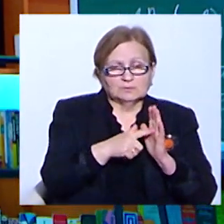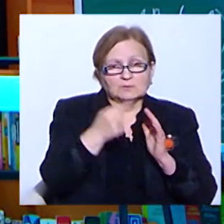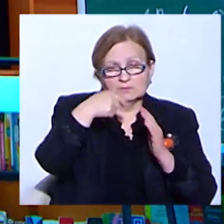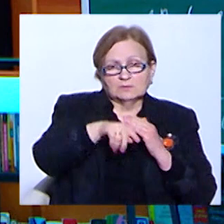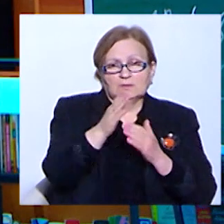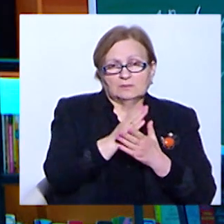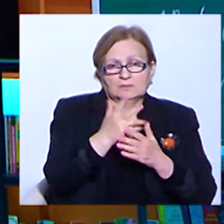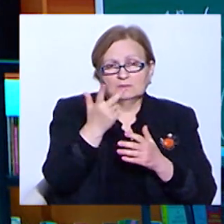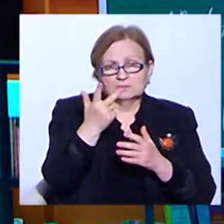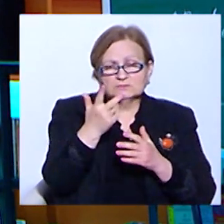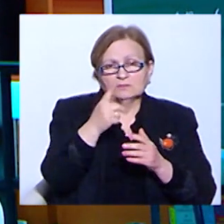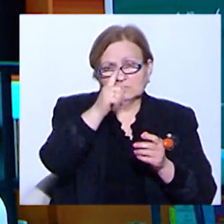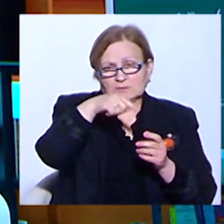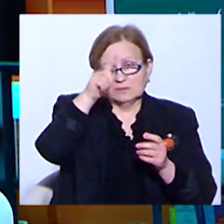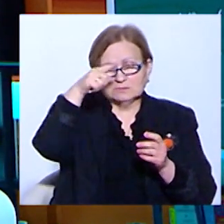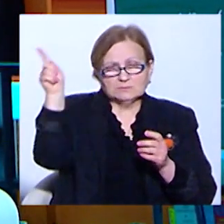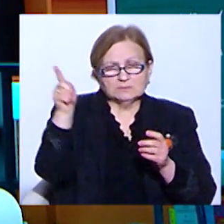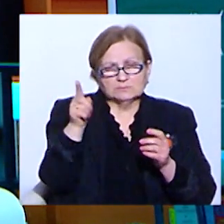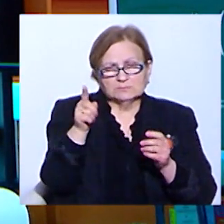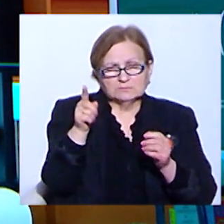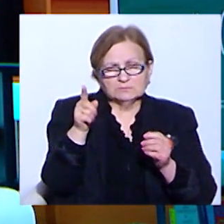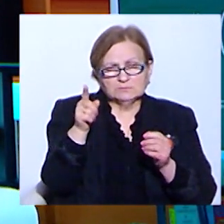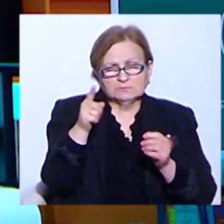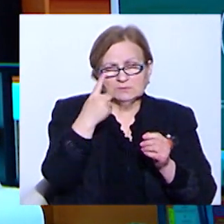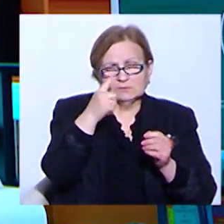3 ხარისხად